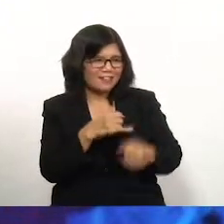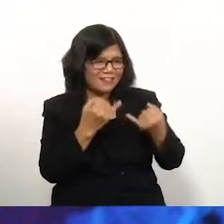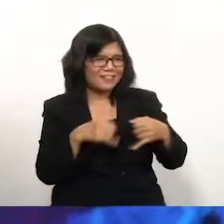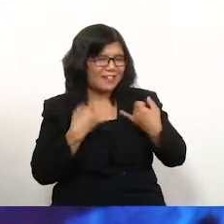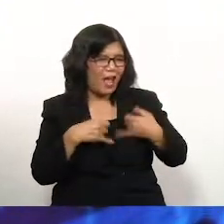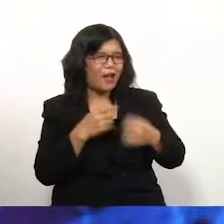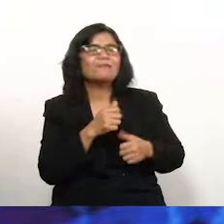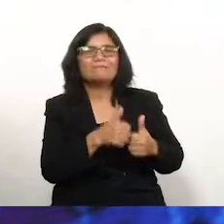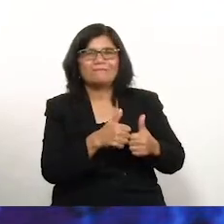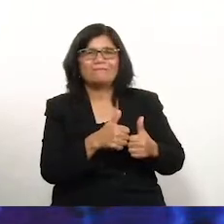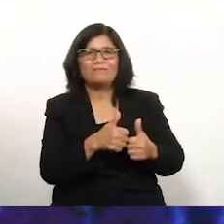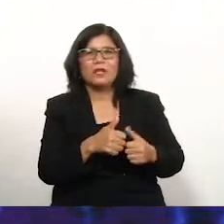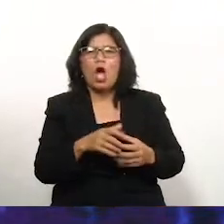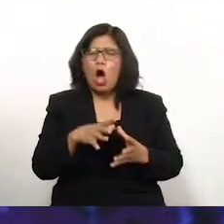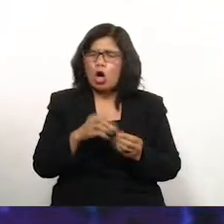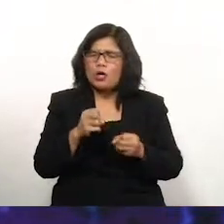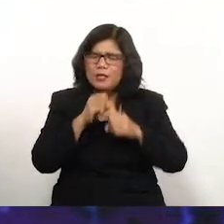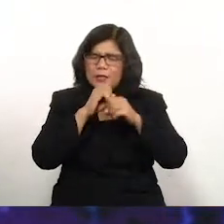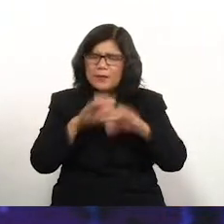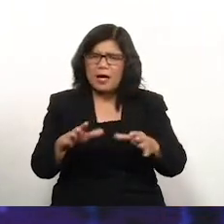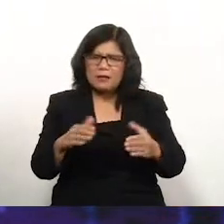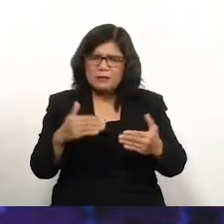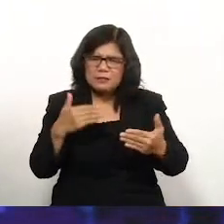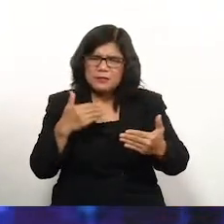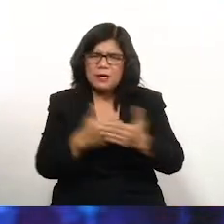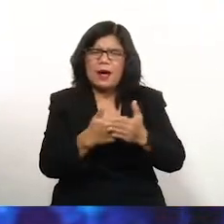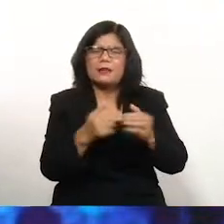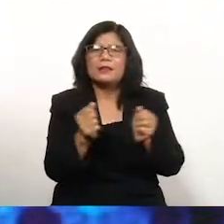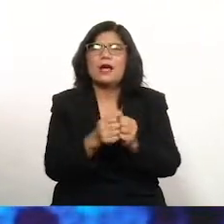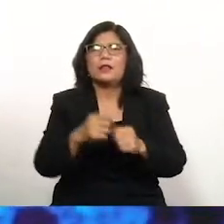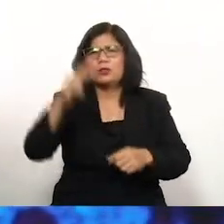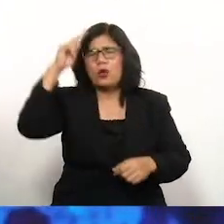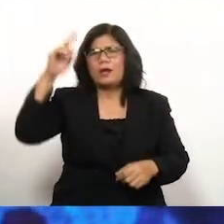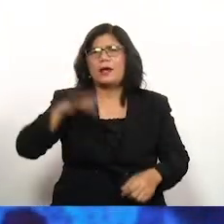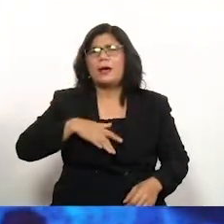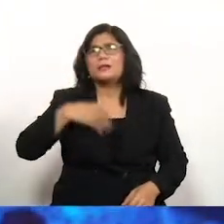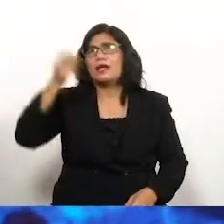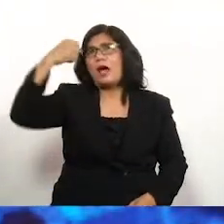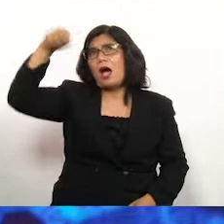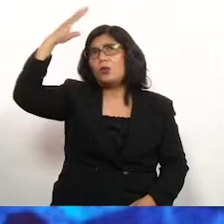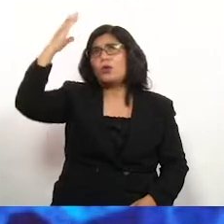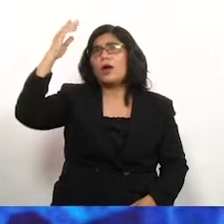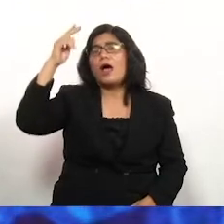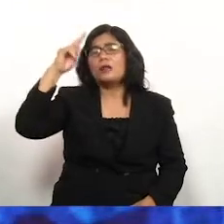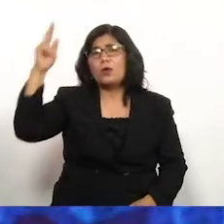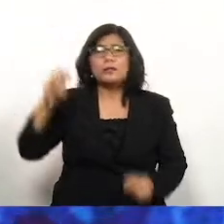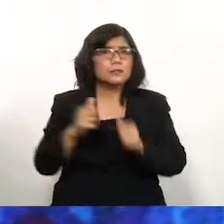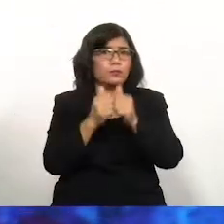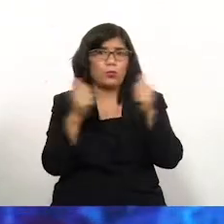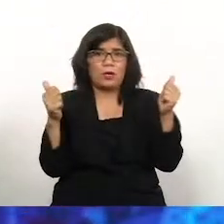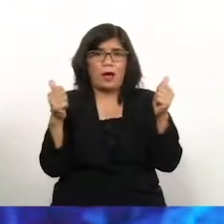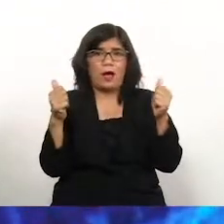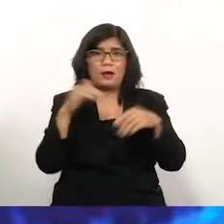Rock kita diberkati Artinya kita selalu dekat dengan Tuhan merasakan sungguh anugerah Tuhan Yang Sempurna dalam hidup kita